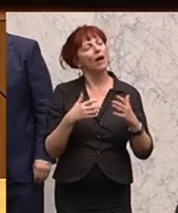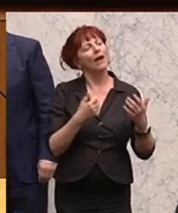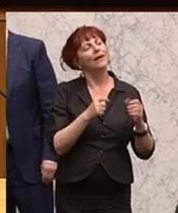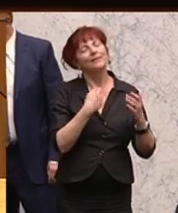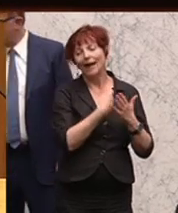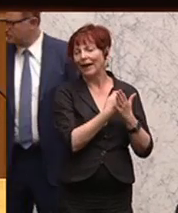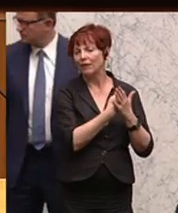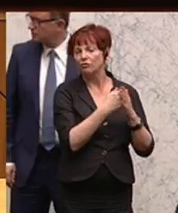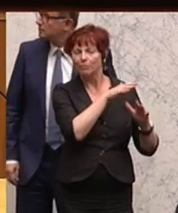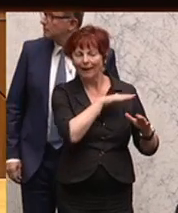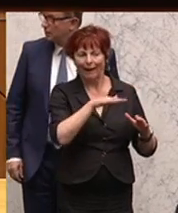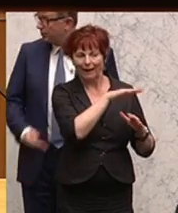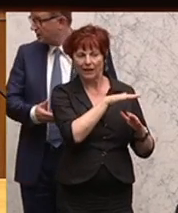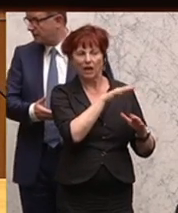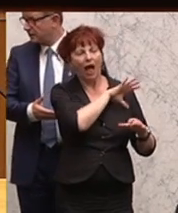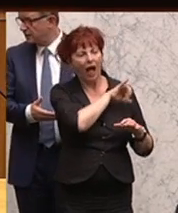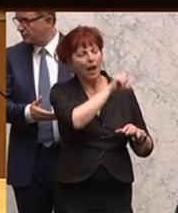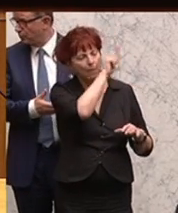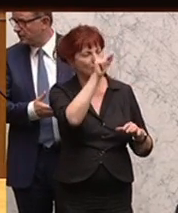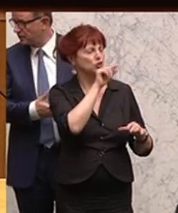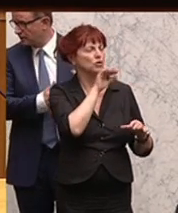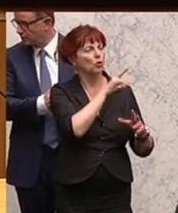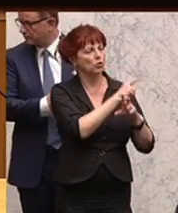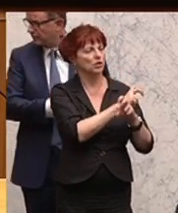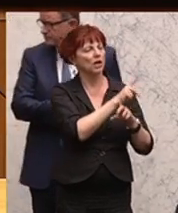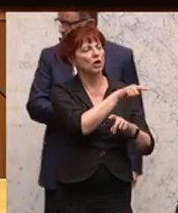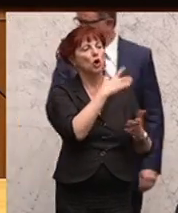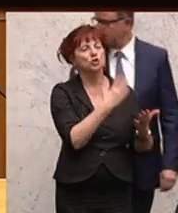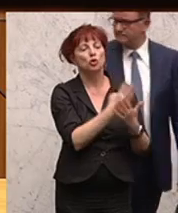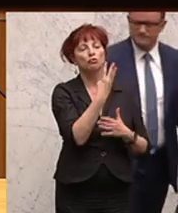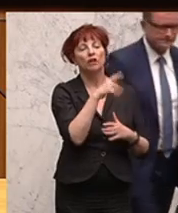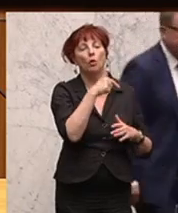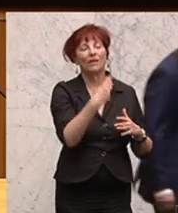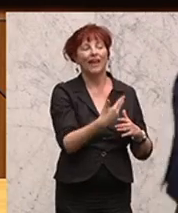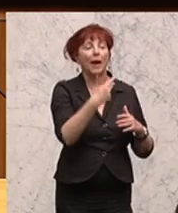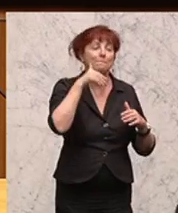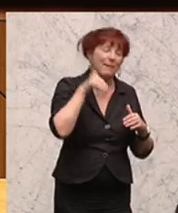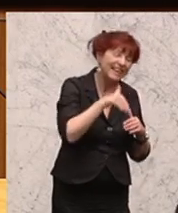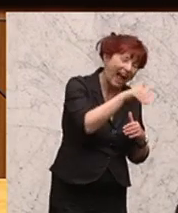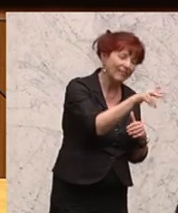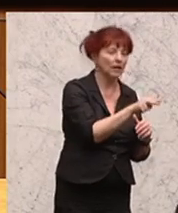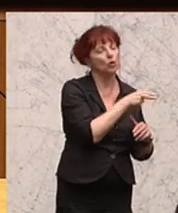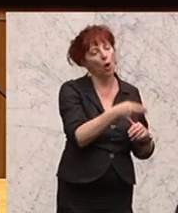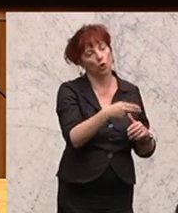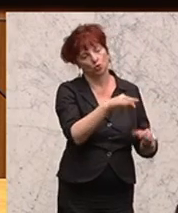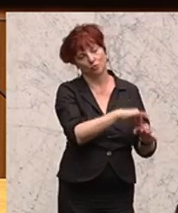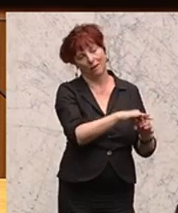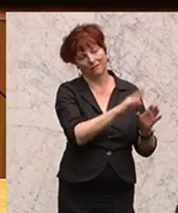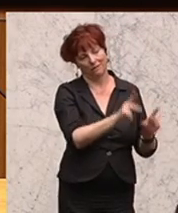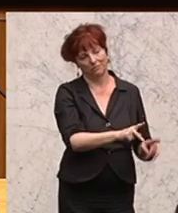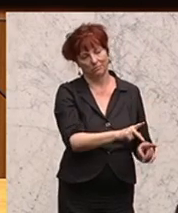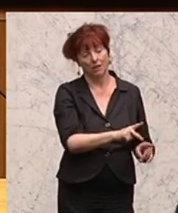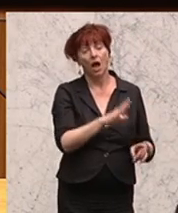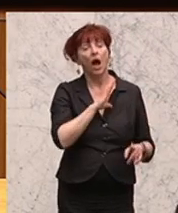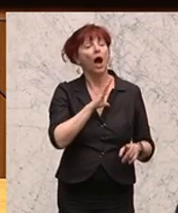Tarifbereich für alle Menschen in Österreich ein Ersparnis von 4,3 Milliarden Euro. Ganz wesentlich aber, meine Damen